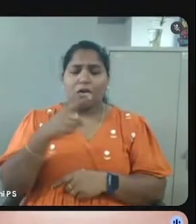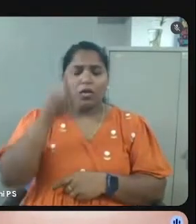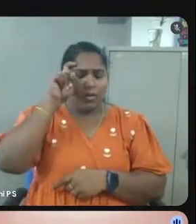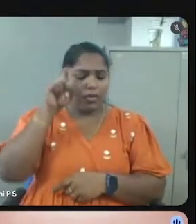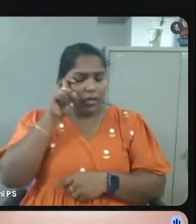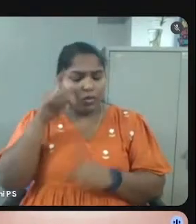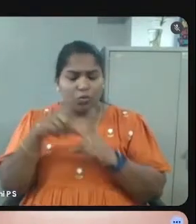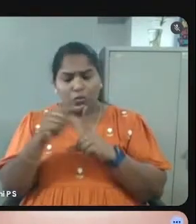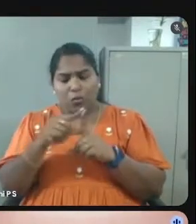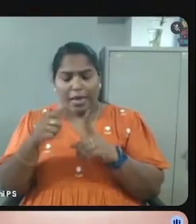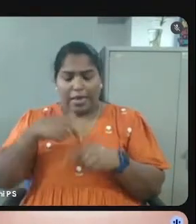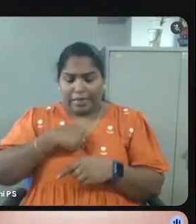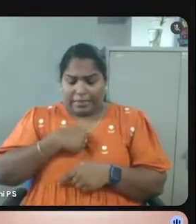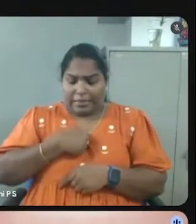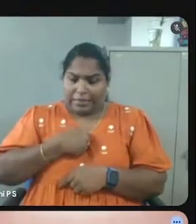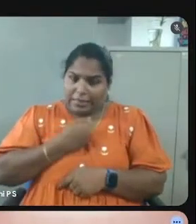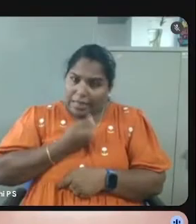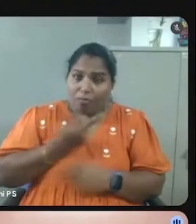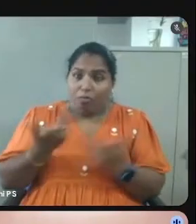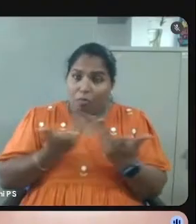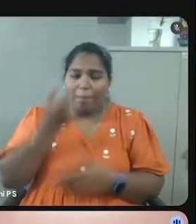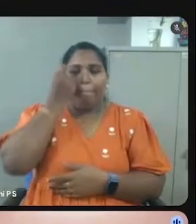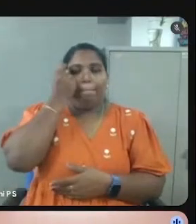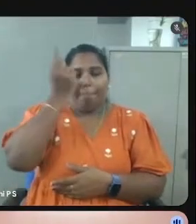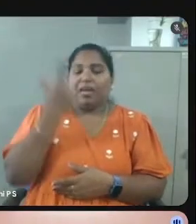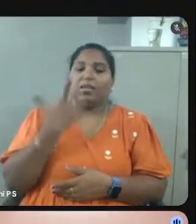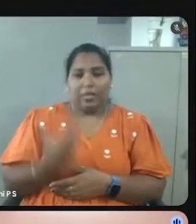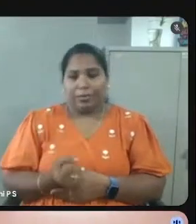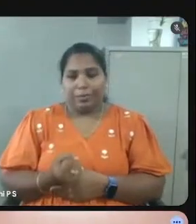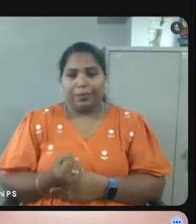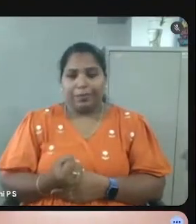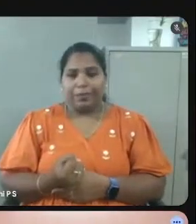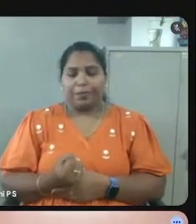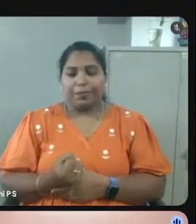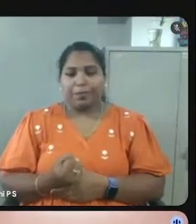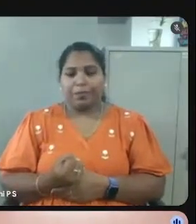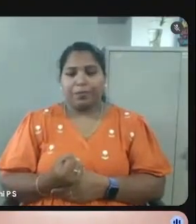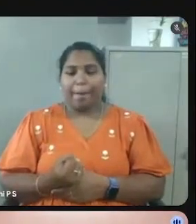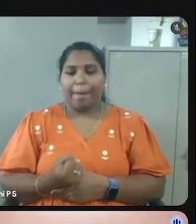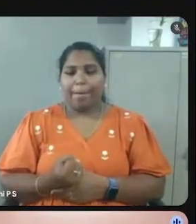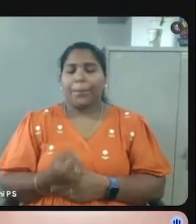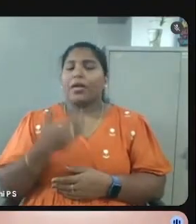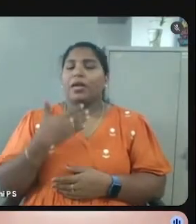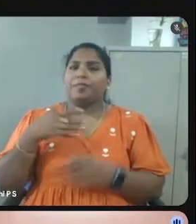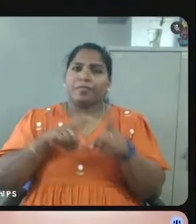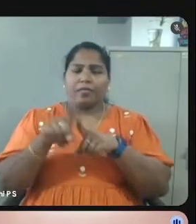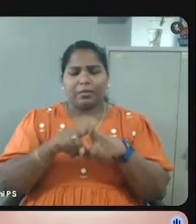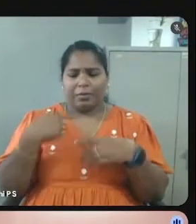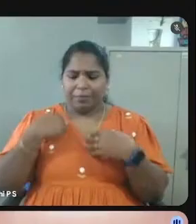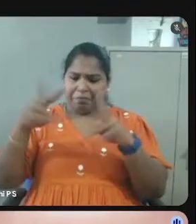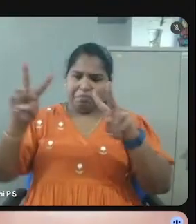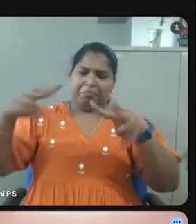ഒരു ഇന്നർ സെൽഫ് ബിലീഫ് ഒന്ന് ഉണ്ടാക്കും. സെൽഫ് റിവ്യൂ എന്ന് പറഞ്ഞല്ലേ, ഒരു ഫിസിക്കൽ അട്രാക്ഷൻ, ഞാൻ ഒരു